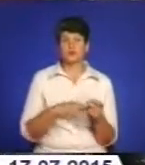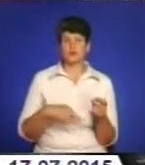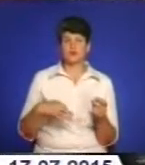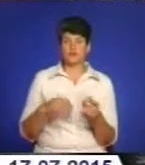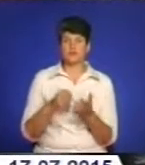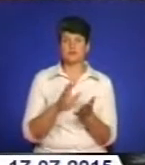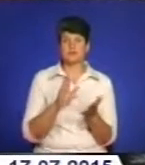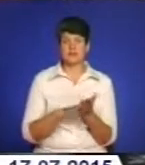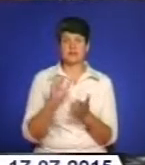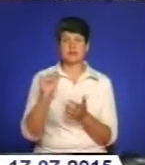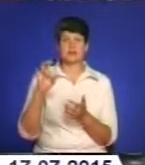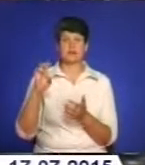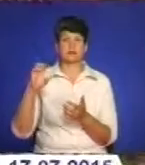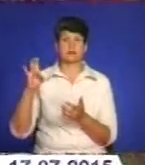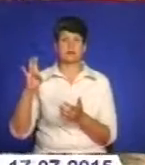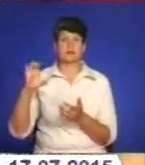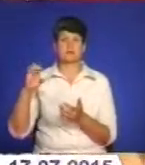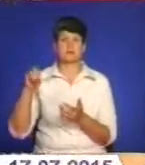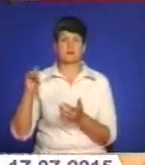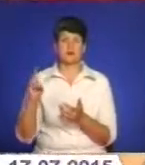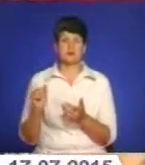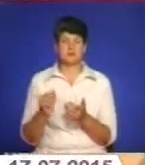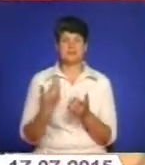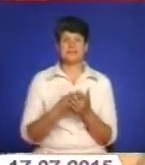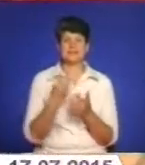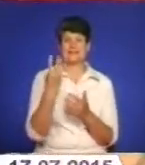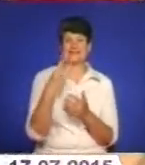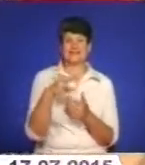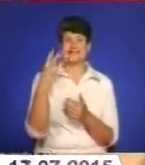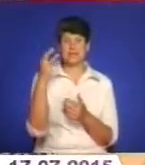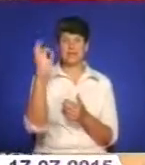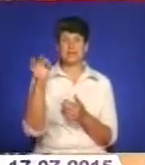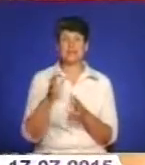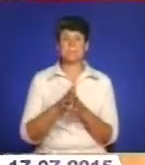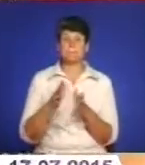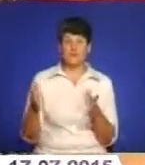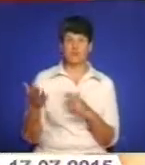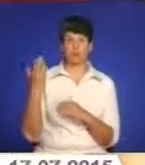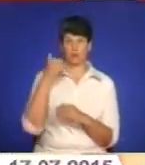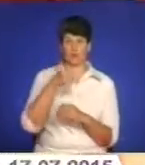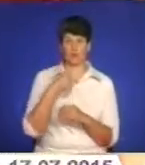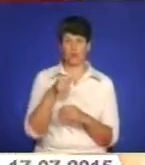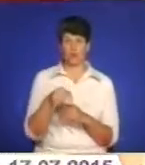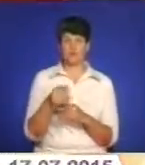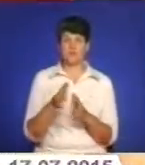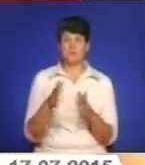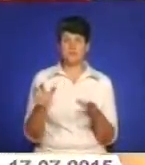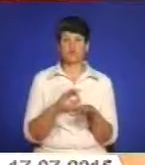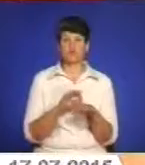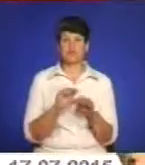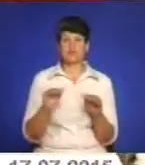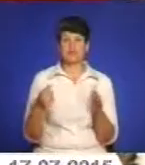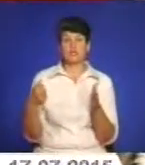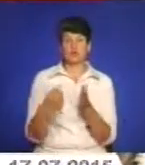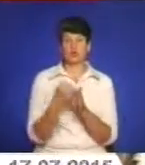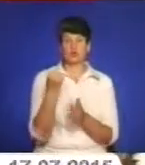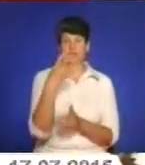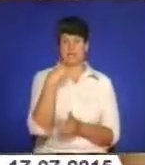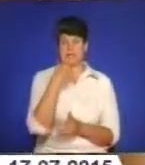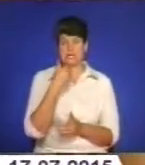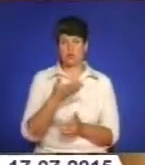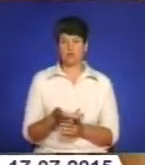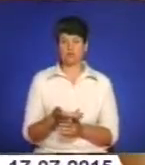центр Держсанепідемслужби. Це на 33% більше порівнюючи з минулим роком, кажуть фахівці. Більшість хворих – діти до 14 років.